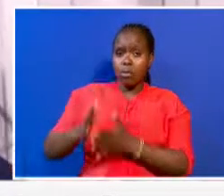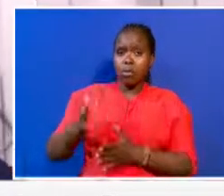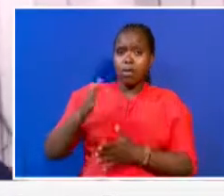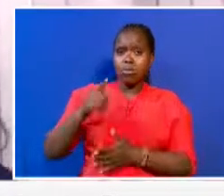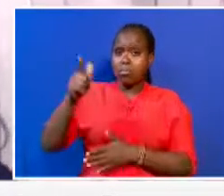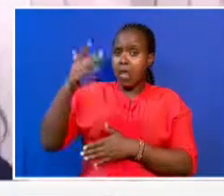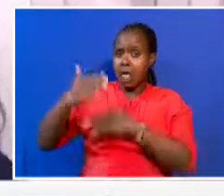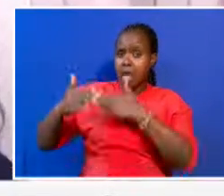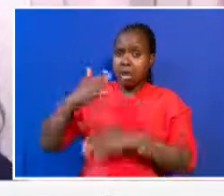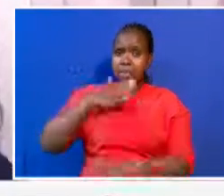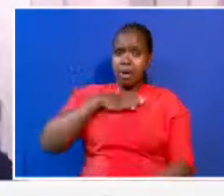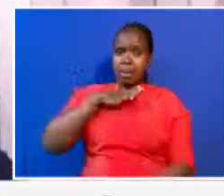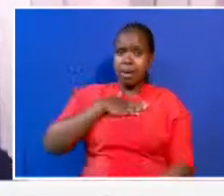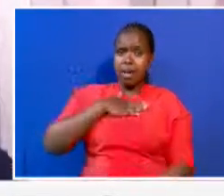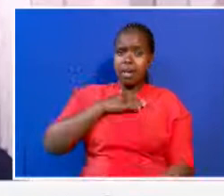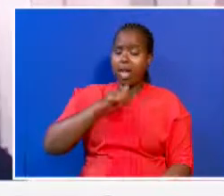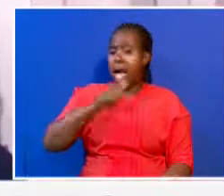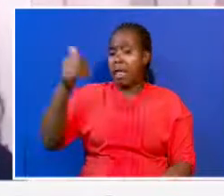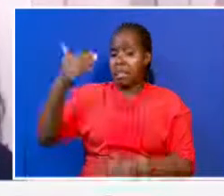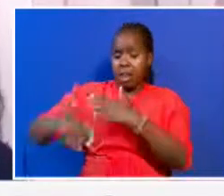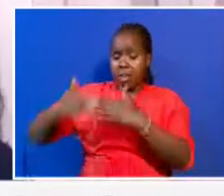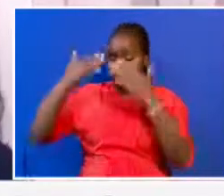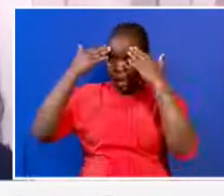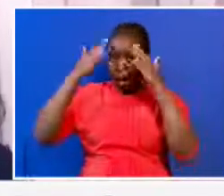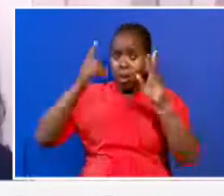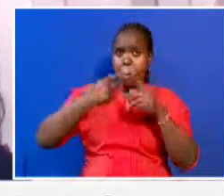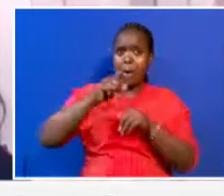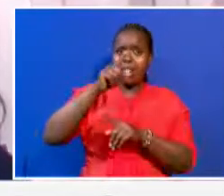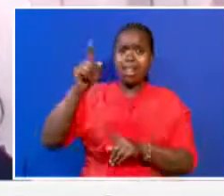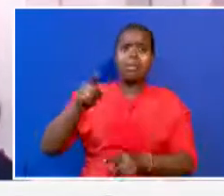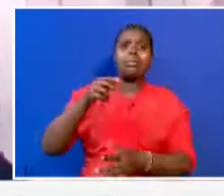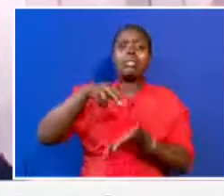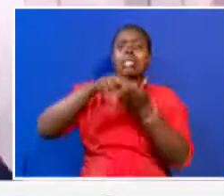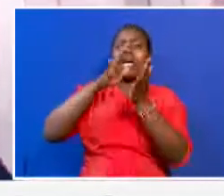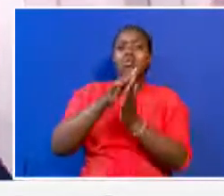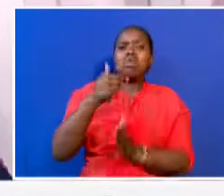wangu, hata majirani wengine siwajui, lakini wamesimama na mimi.